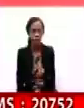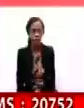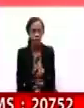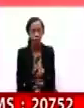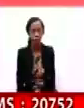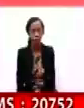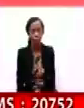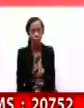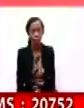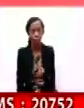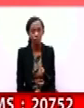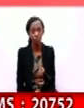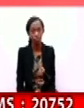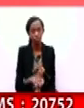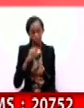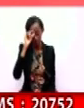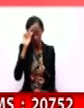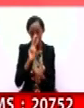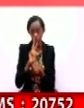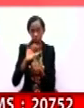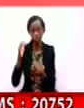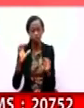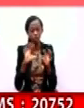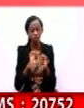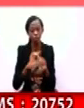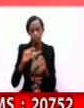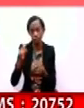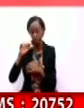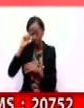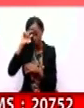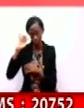Serikali ya kaunti ya Vihiga imejiunga na serikali za kaunti zingine ikiwemo ya Kaka.